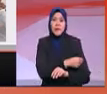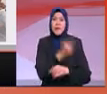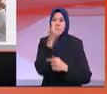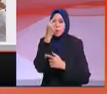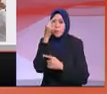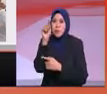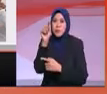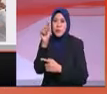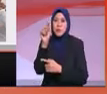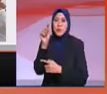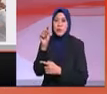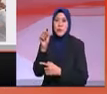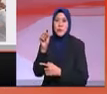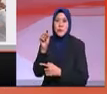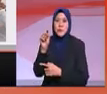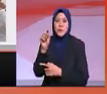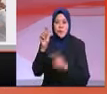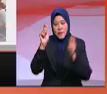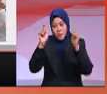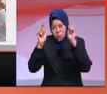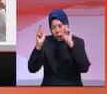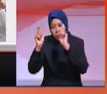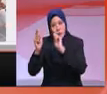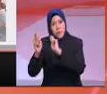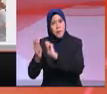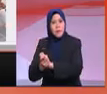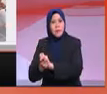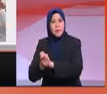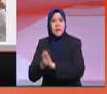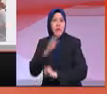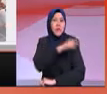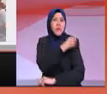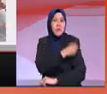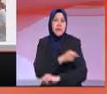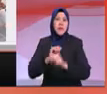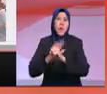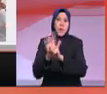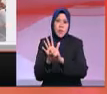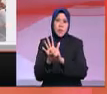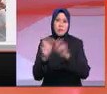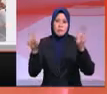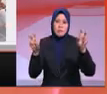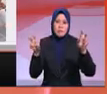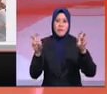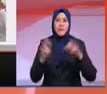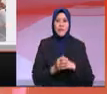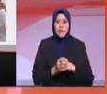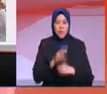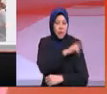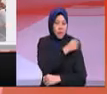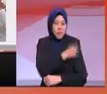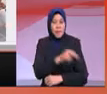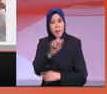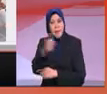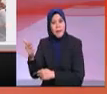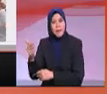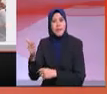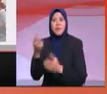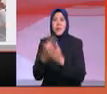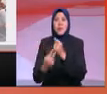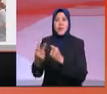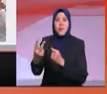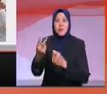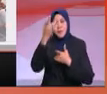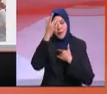untuk kita telah menukarkan kepada hospital COVID, dan hospital yang lain ada merawat dua-dua